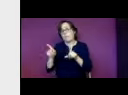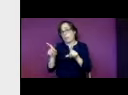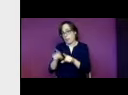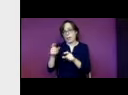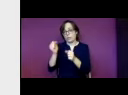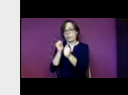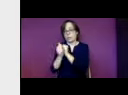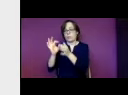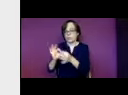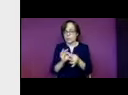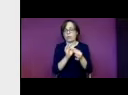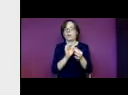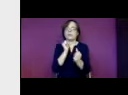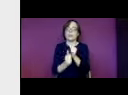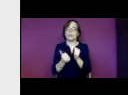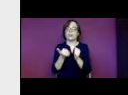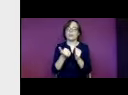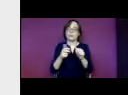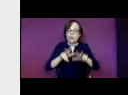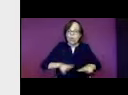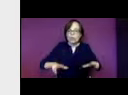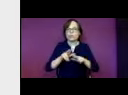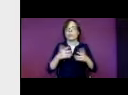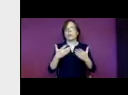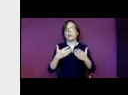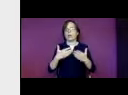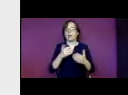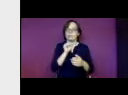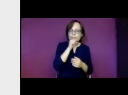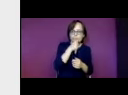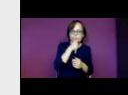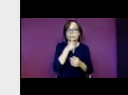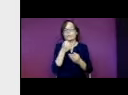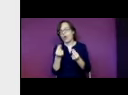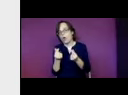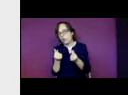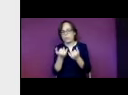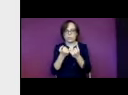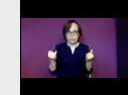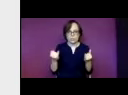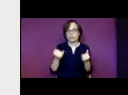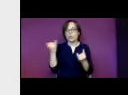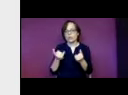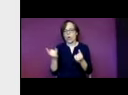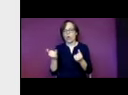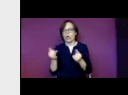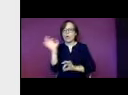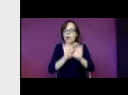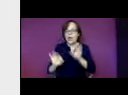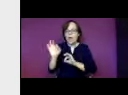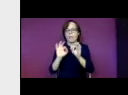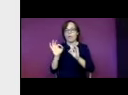demograficznych, rodzinnych, ekonomicznych. Te wieczne dobudówki, przebudówki, nadbudówki, remonty to jest jednak coś, żywa